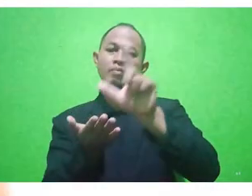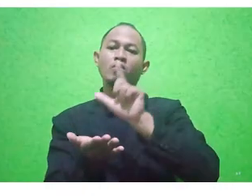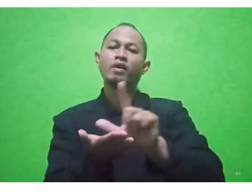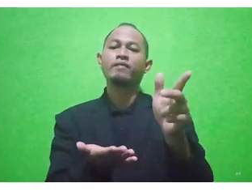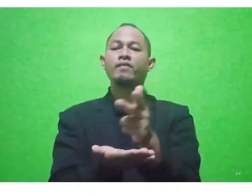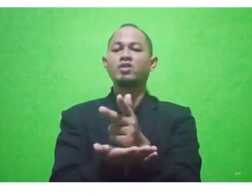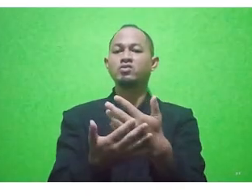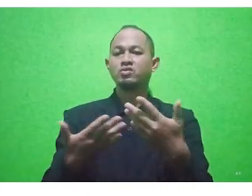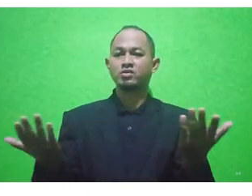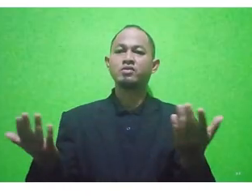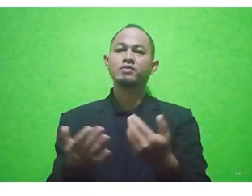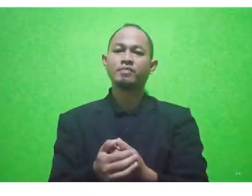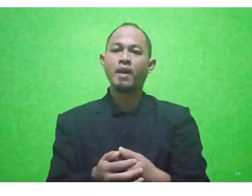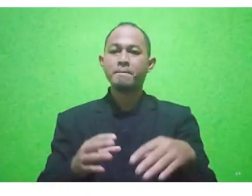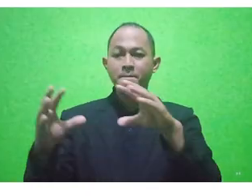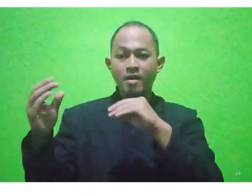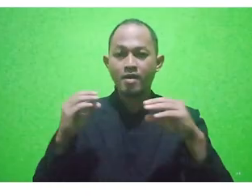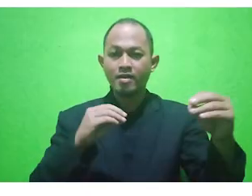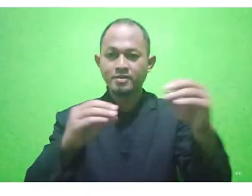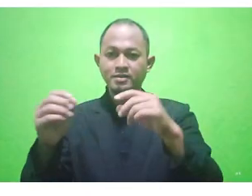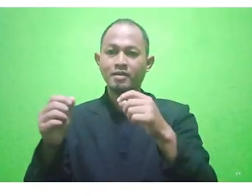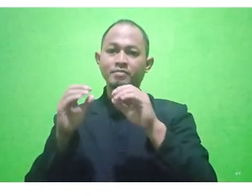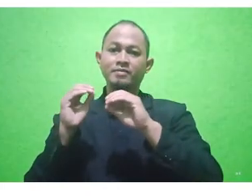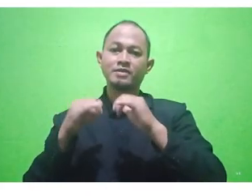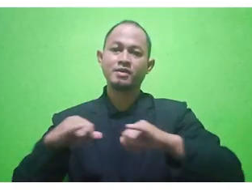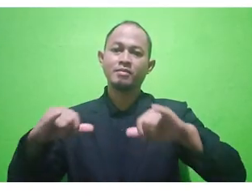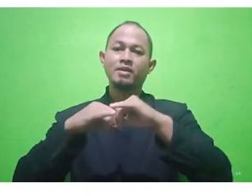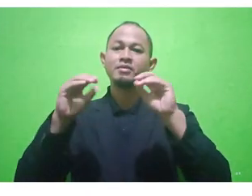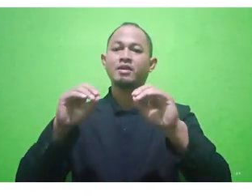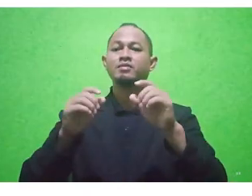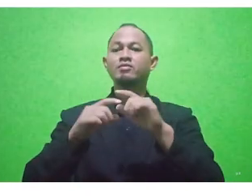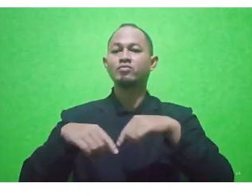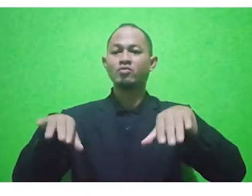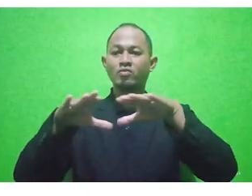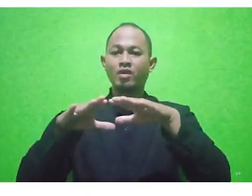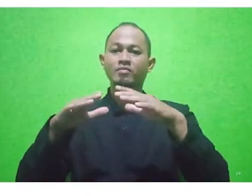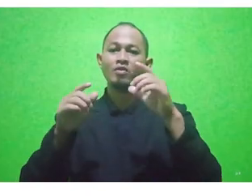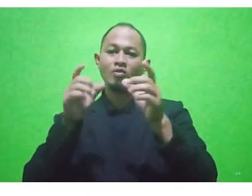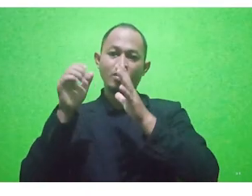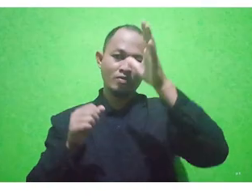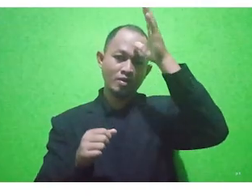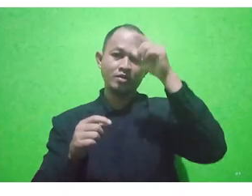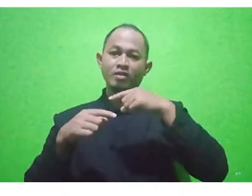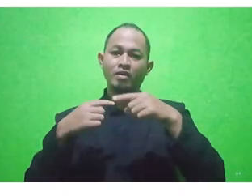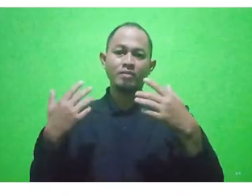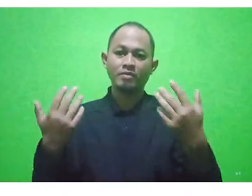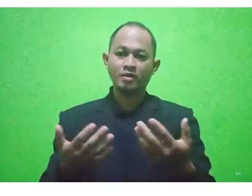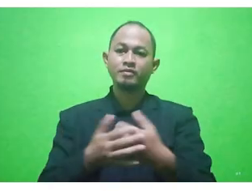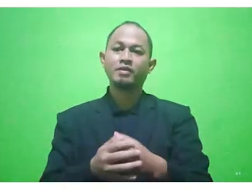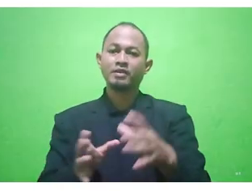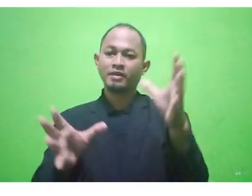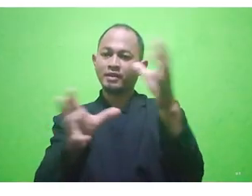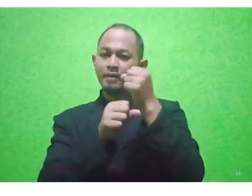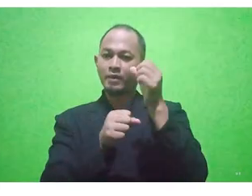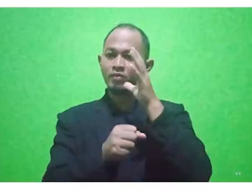laporan kegiatan. 3. Bahas bersama pendidik, peserta didik, dan orang tua tentang hal berikut. Tanggapan orang tua